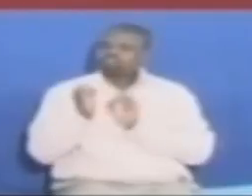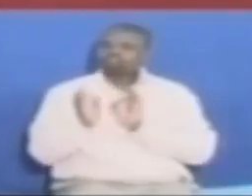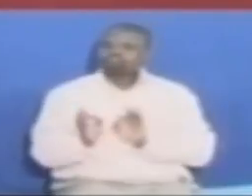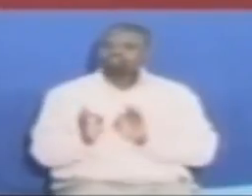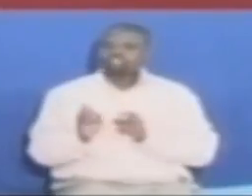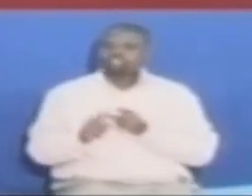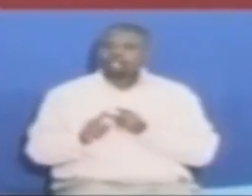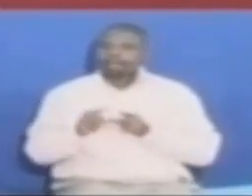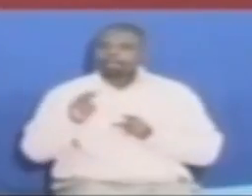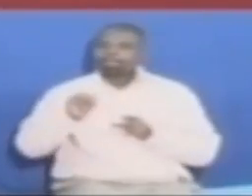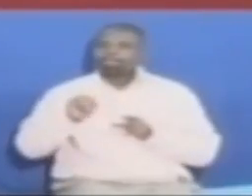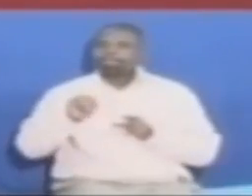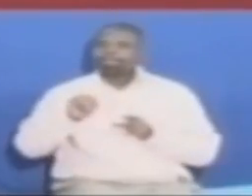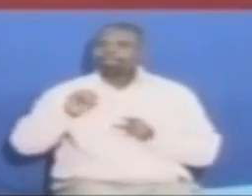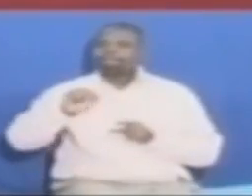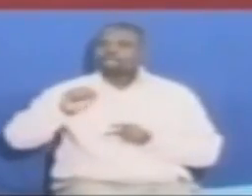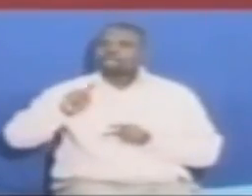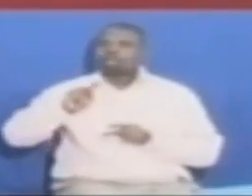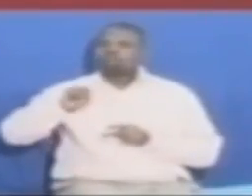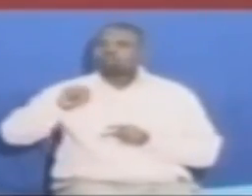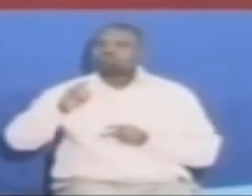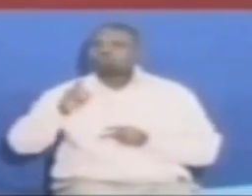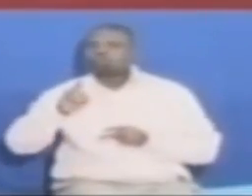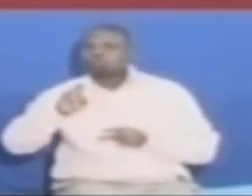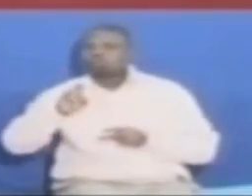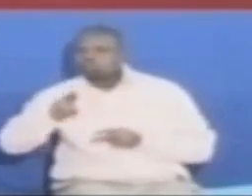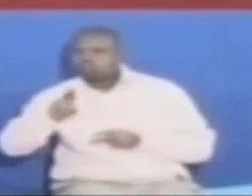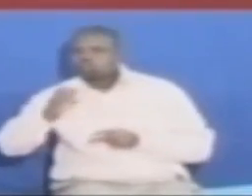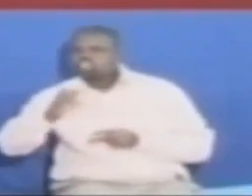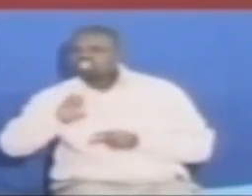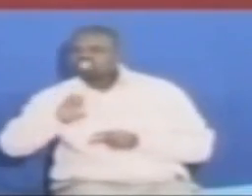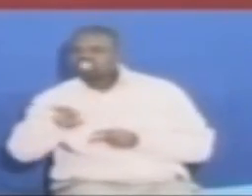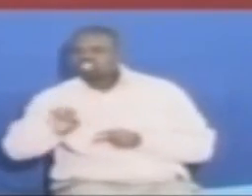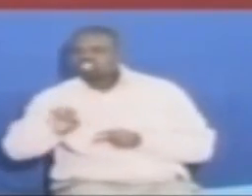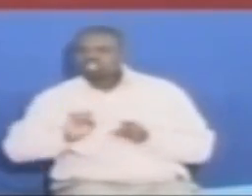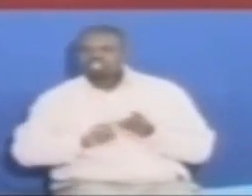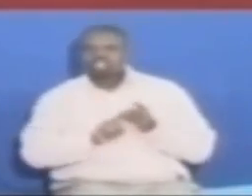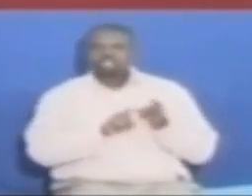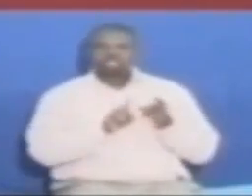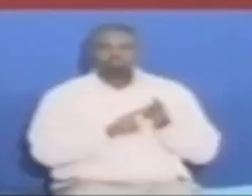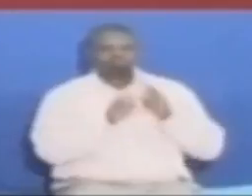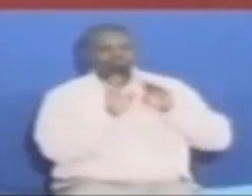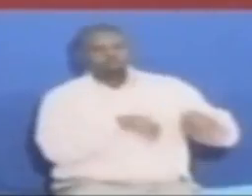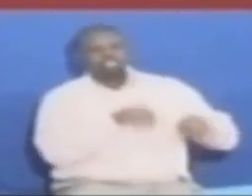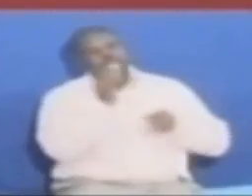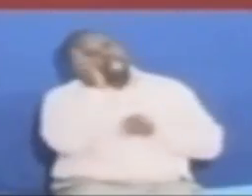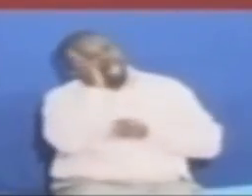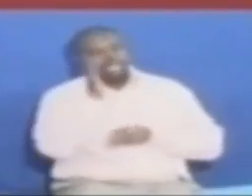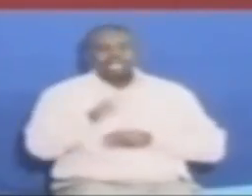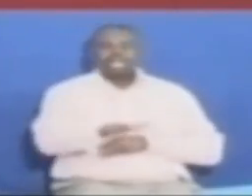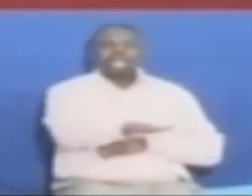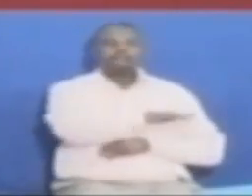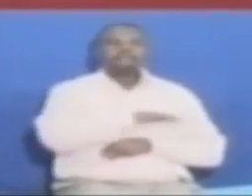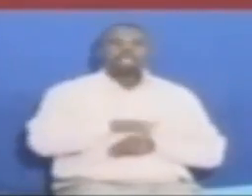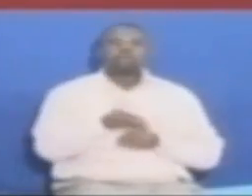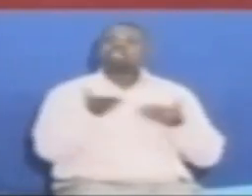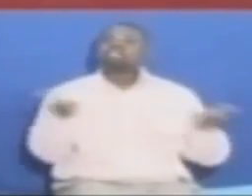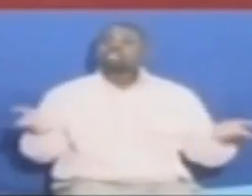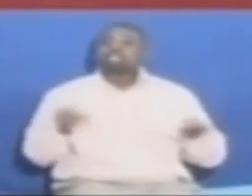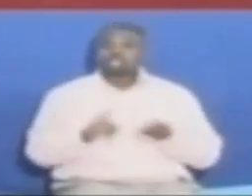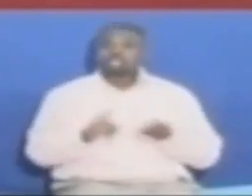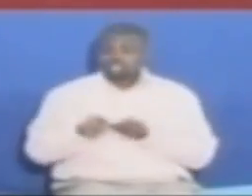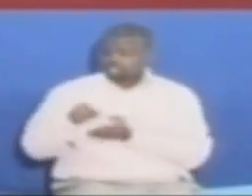mheshimiwa mgeni Jaji Kadika, mbunge wa viti maalum, kama ifuatavyo. Mheshimiwa naibu spika, MIVAF